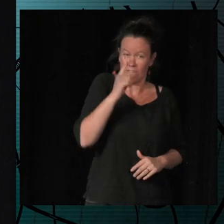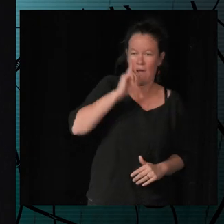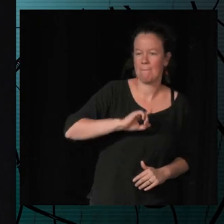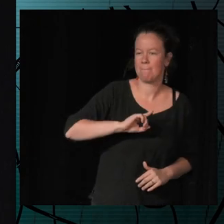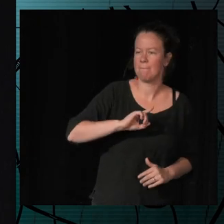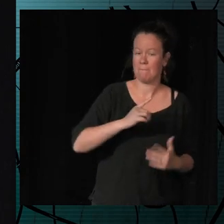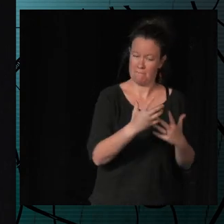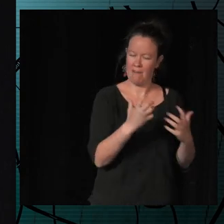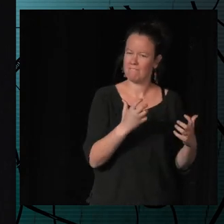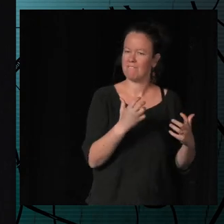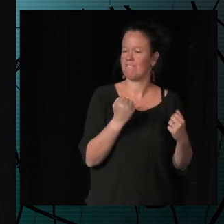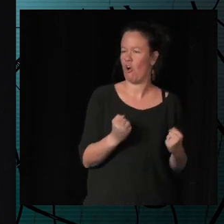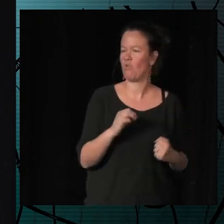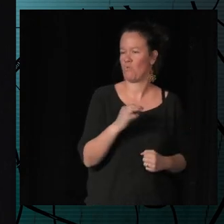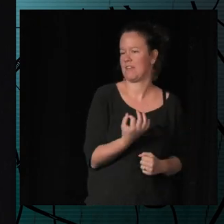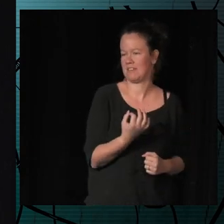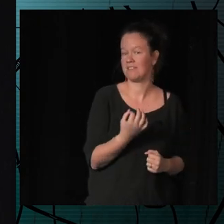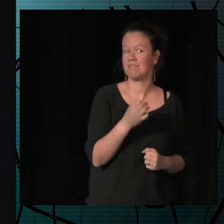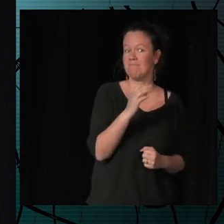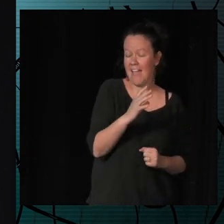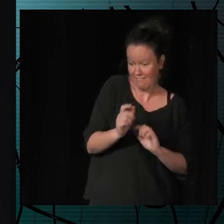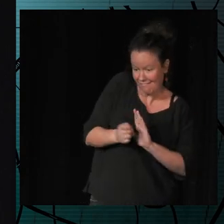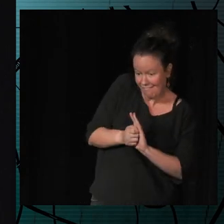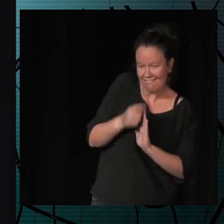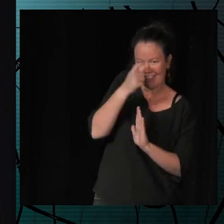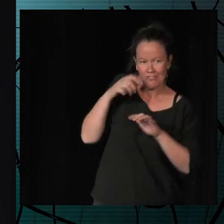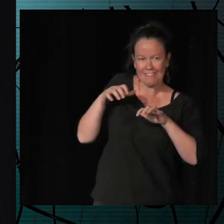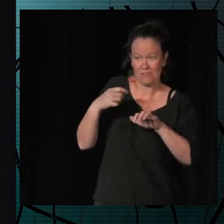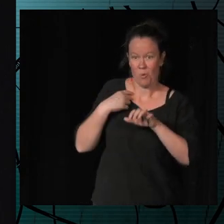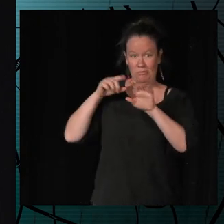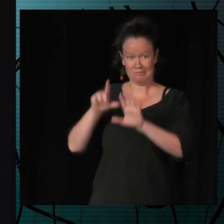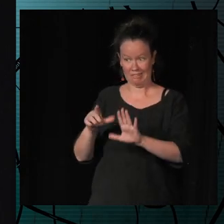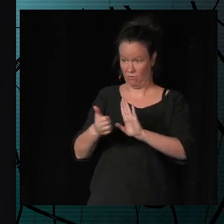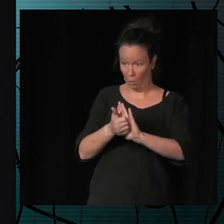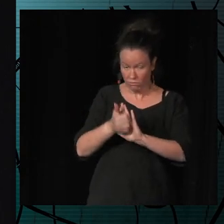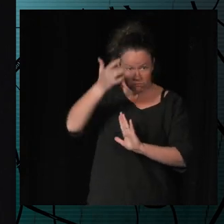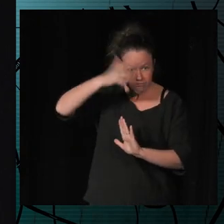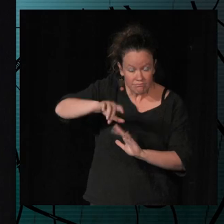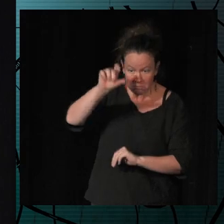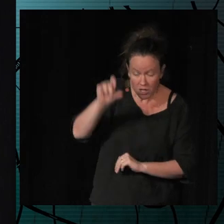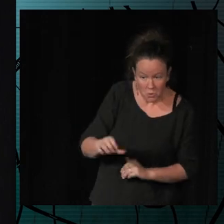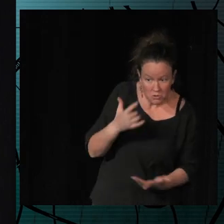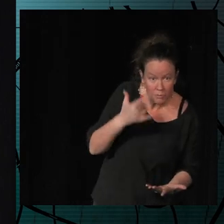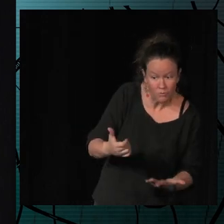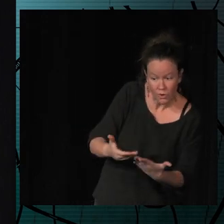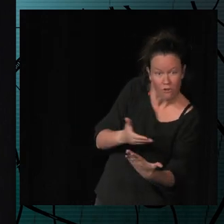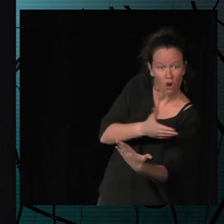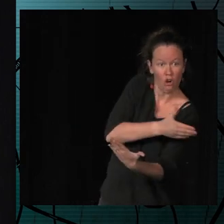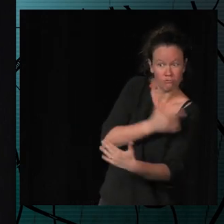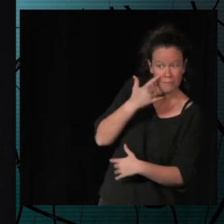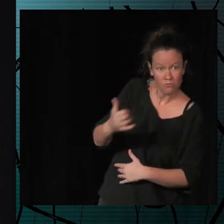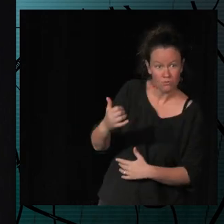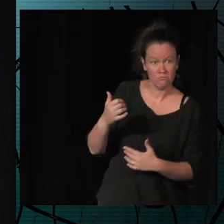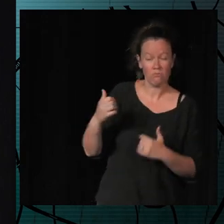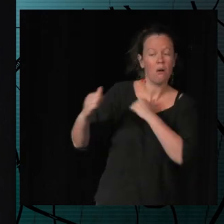saga euh mais justement Resident Evil 7 on casse un petit peu ça on incarne un personnage complètement inconnu qui qui est plutôt transparent euh